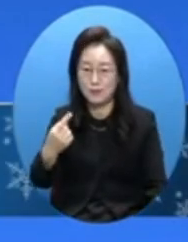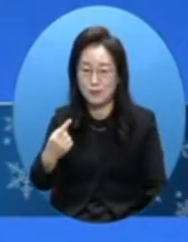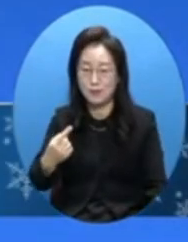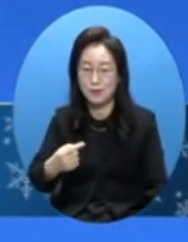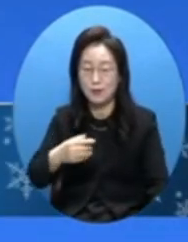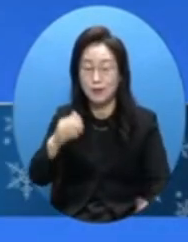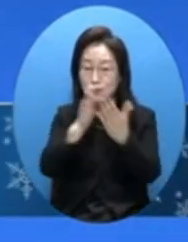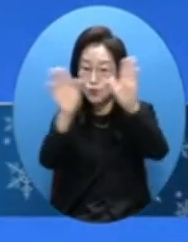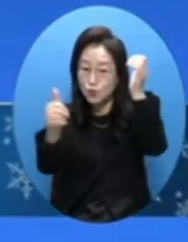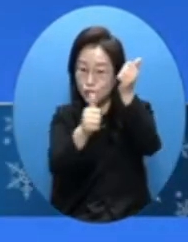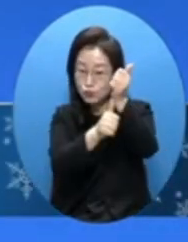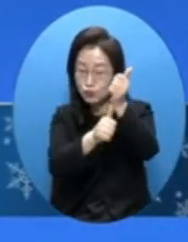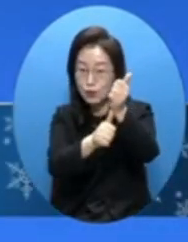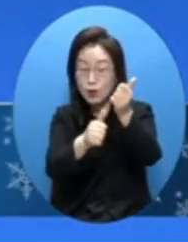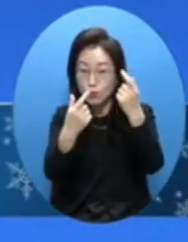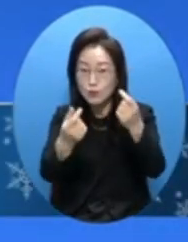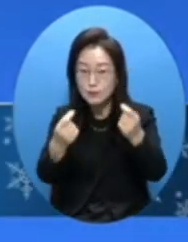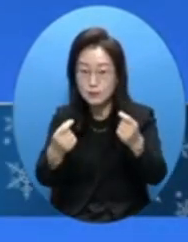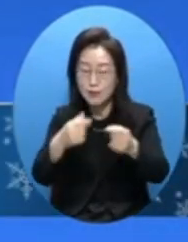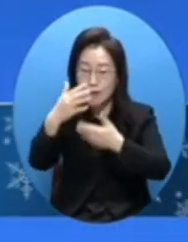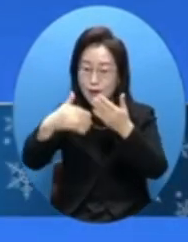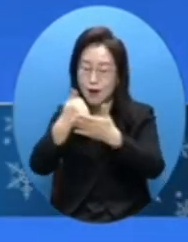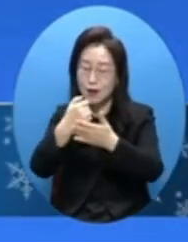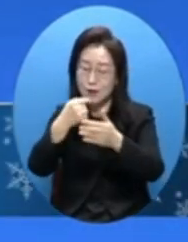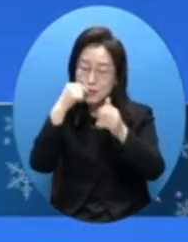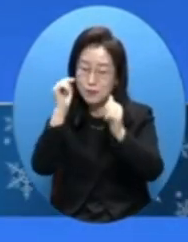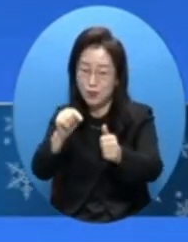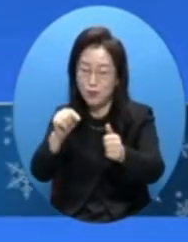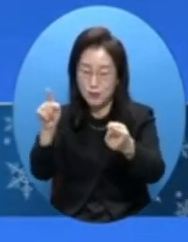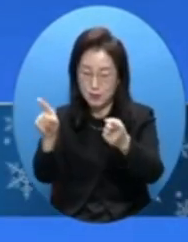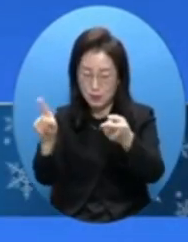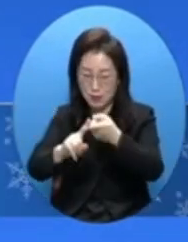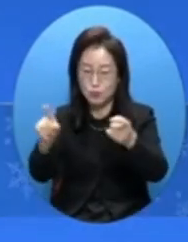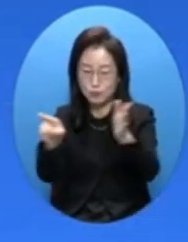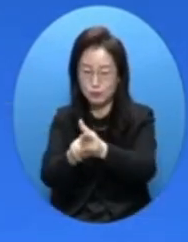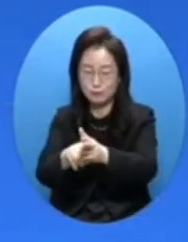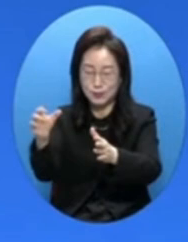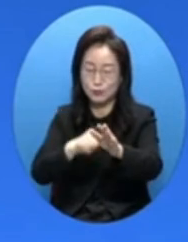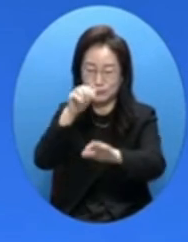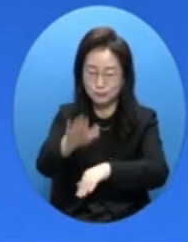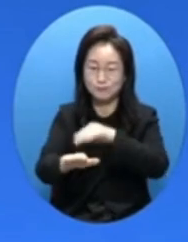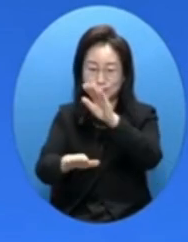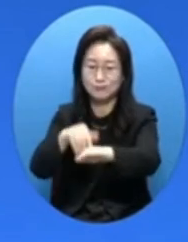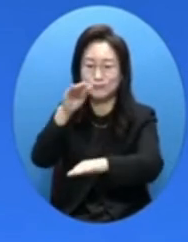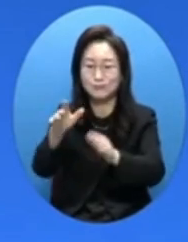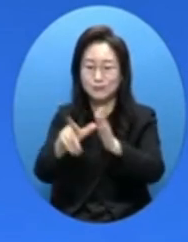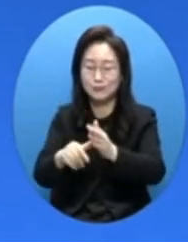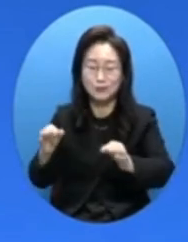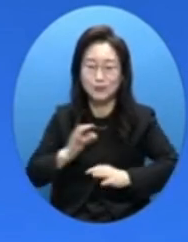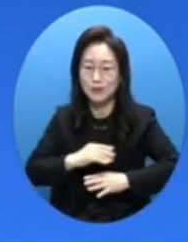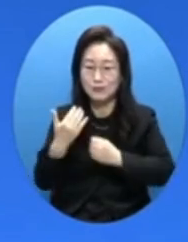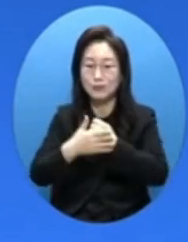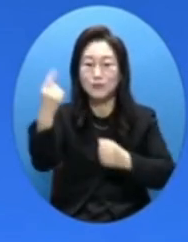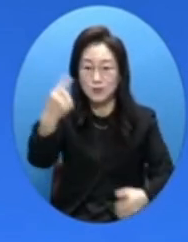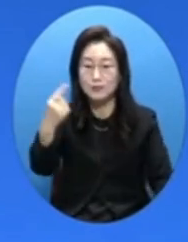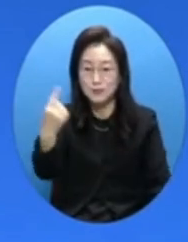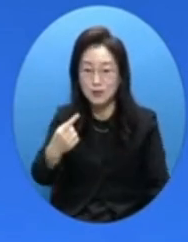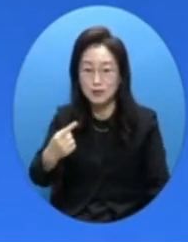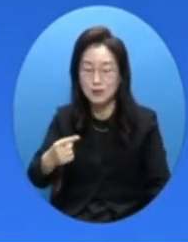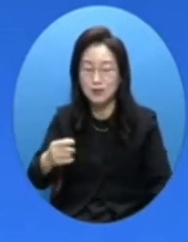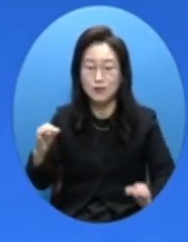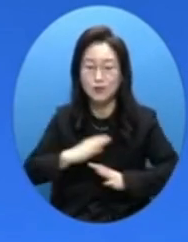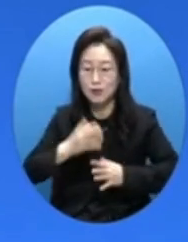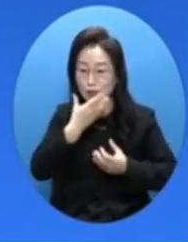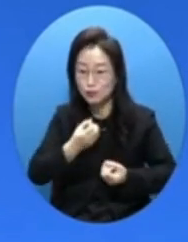같이 하나님께서 주신 약속의 말씀을 붙잡고 믿음으로 전진 나갈 때 놀라운 은혜가 임할 것입니다. 놀라운 축복이